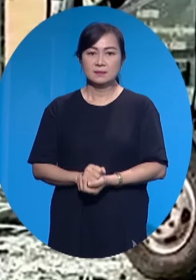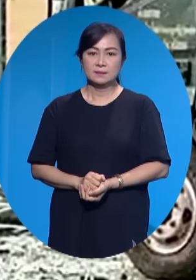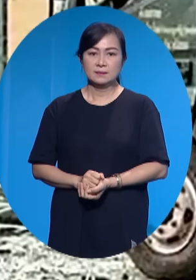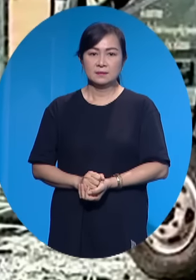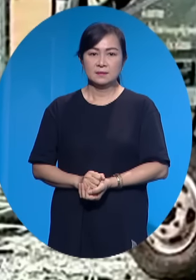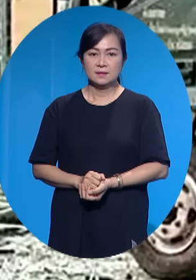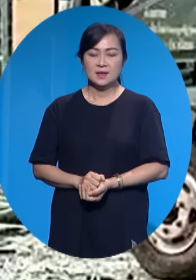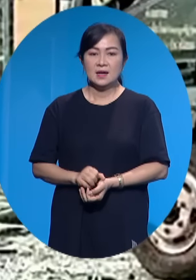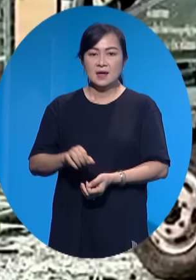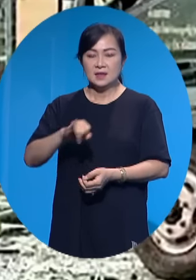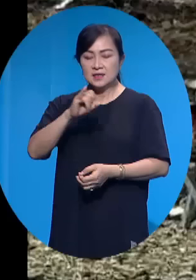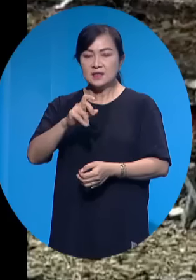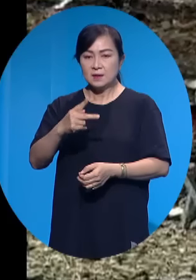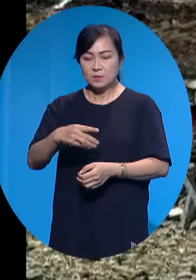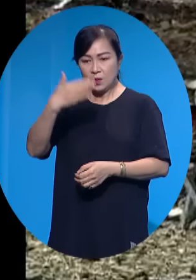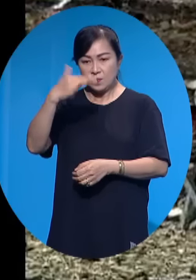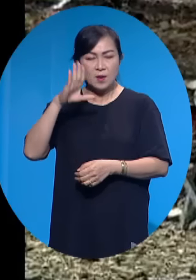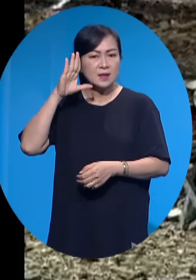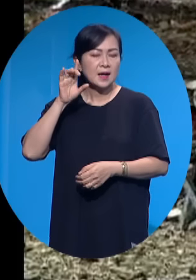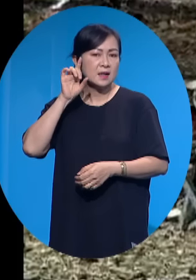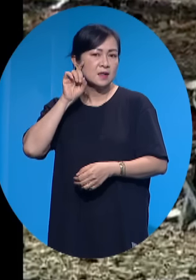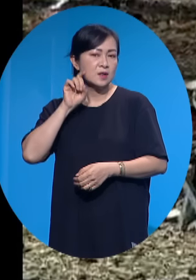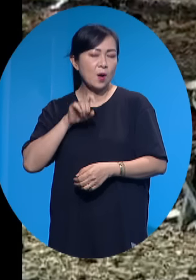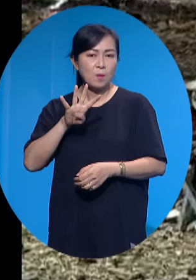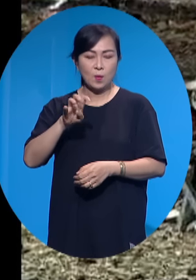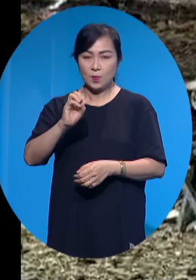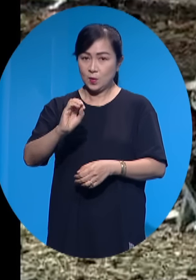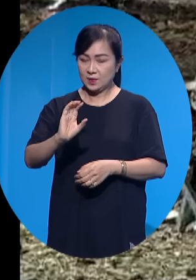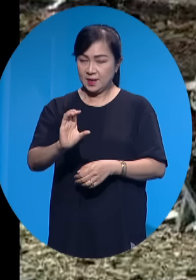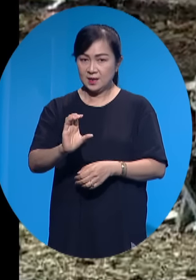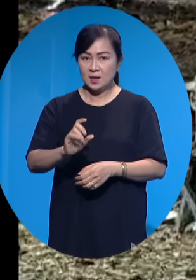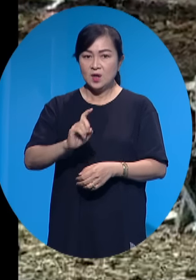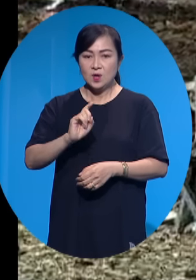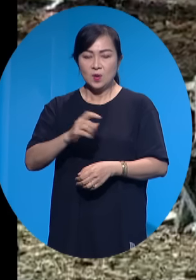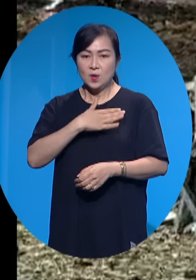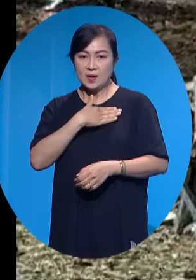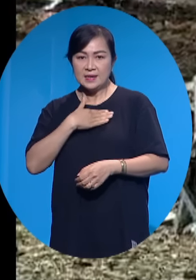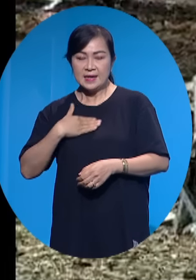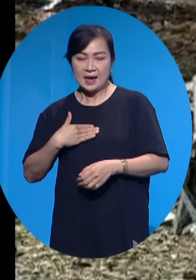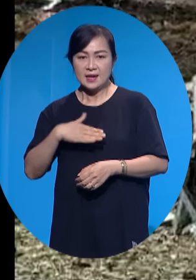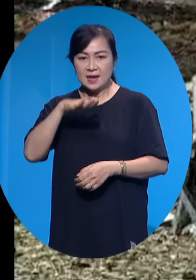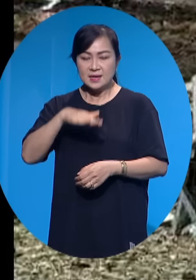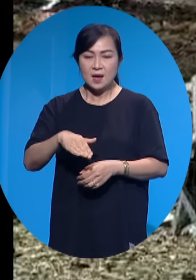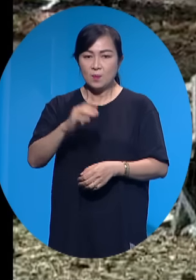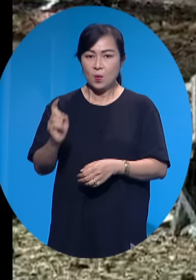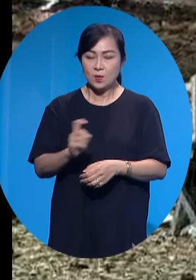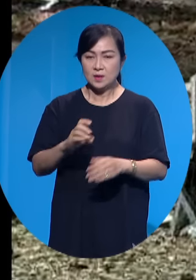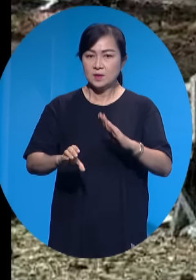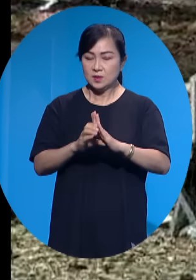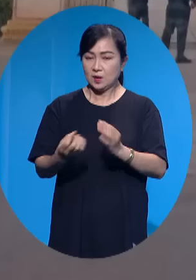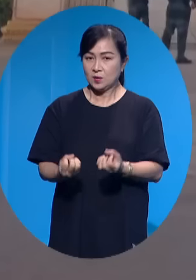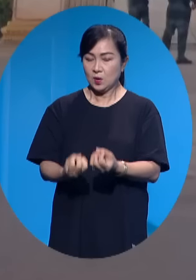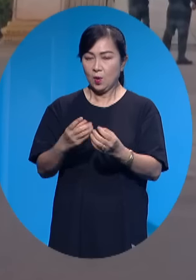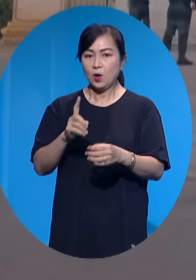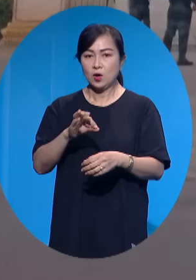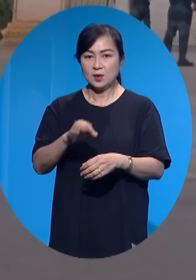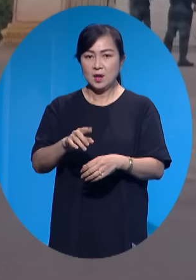tỉnh campon sp đang trải qua đợt nắng nóng lên tới gần 40° c nhiệt độ cao kéo dài có thể làm giảm độ ổn định của chất nổ và có